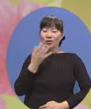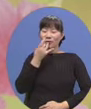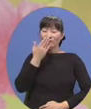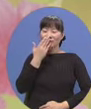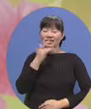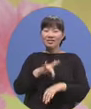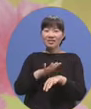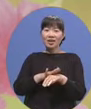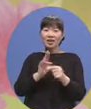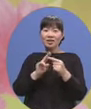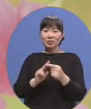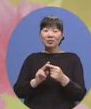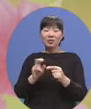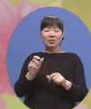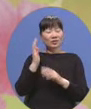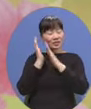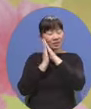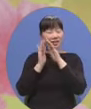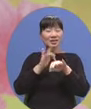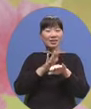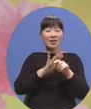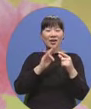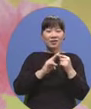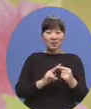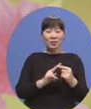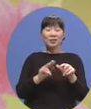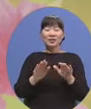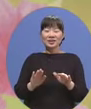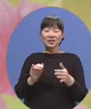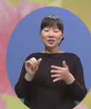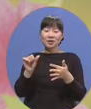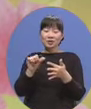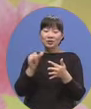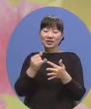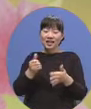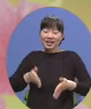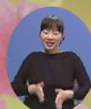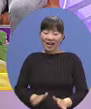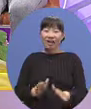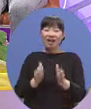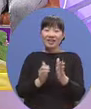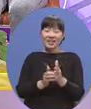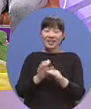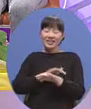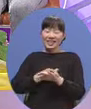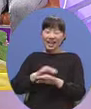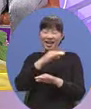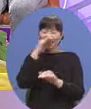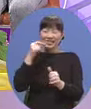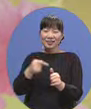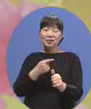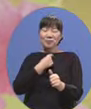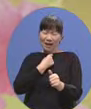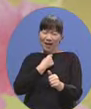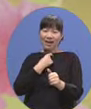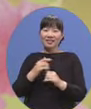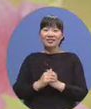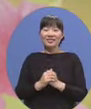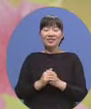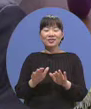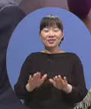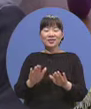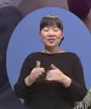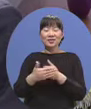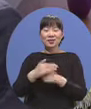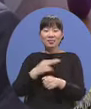그렇고 잠자는 습관도 그렇고 둘째를 꼭 낳아서 둘째 때는 진짜 제대로 한번 해보고 싶은 마음이 막 용서 숨칩니다. 네. 아, 오늘 도움 말씀 주신